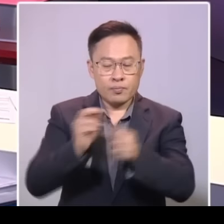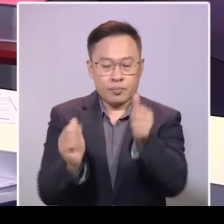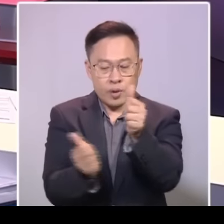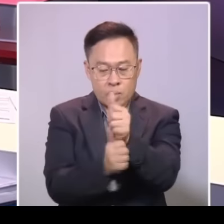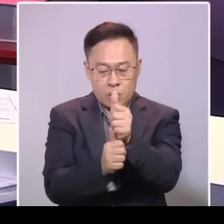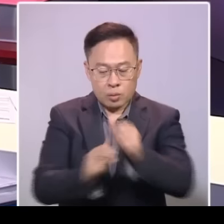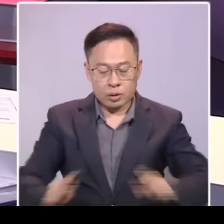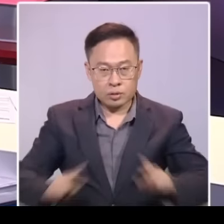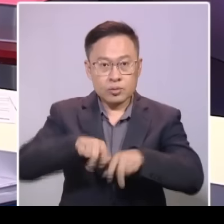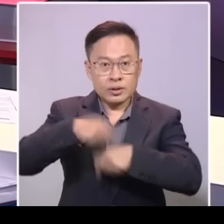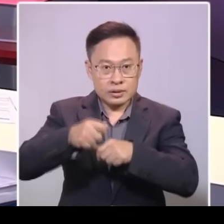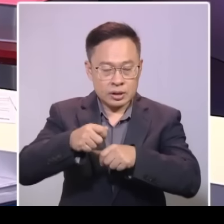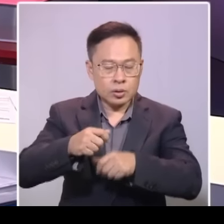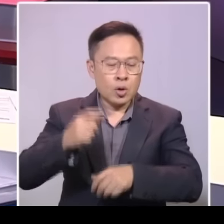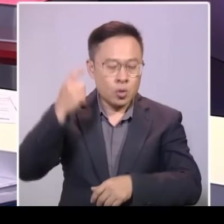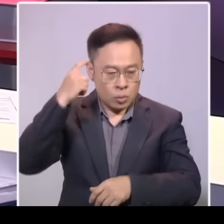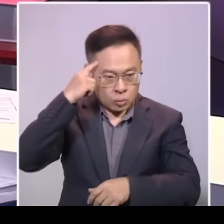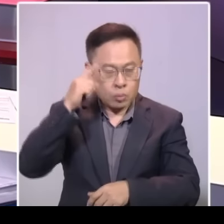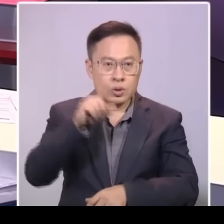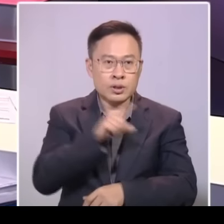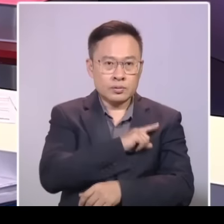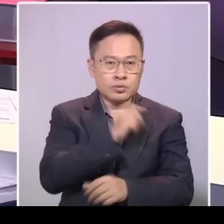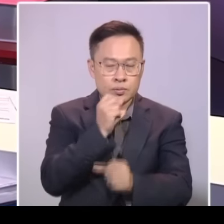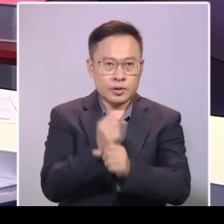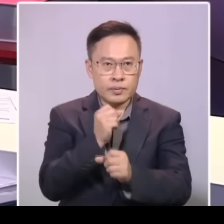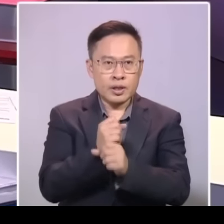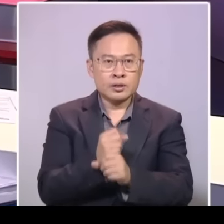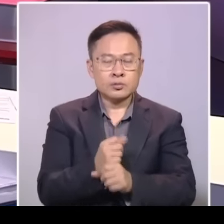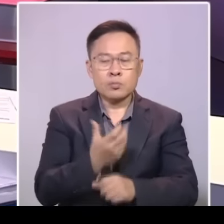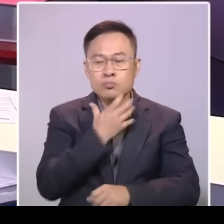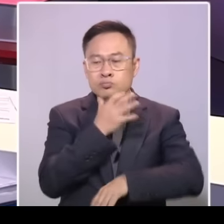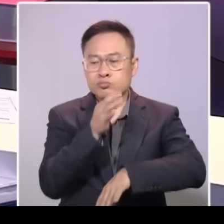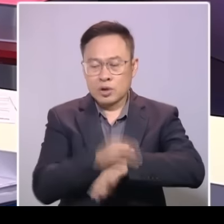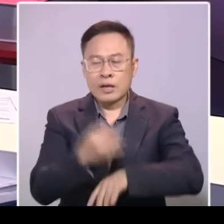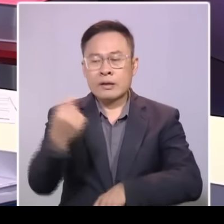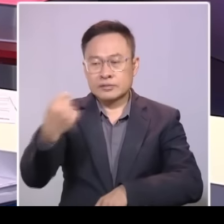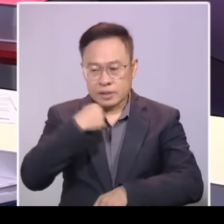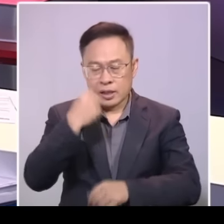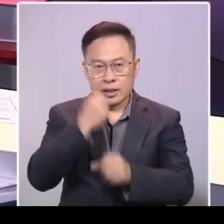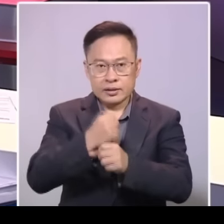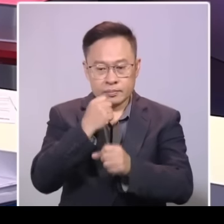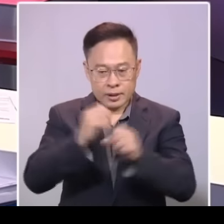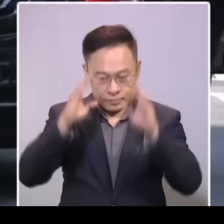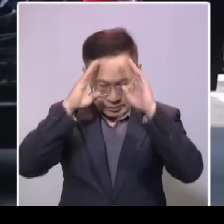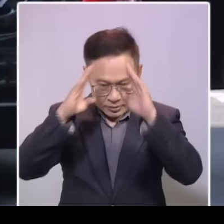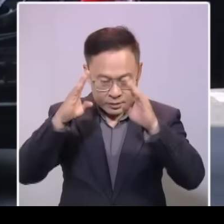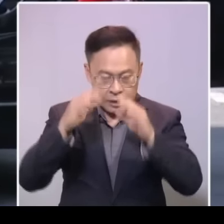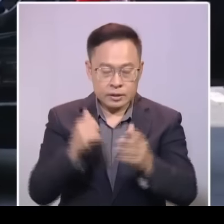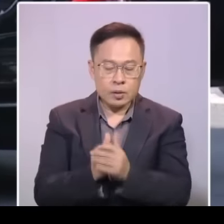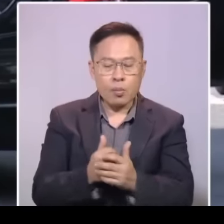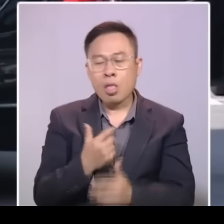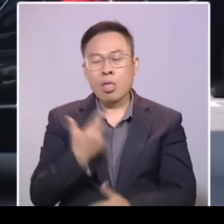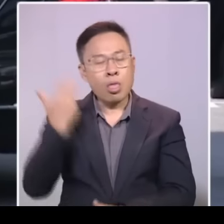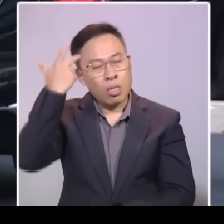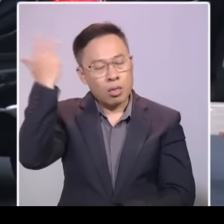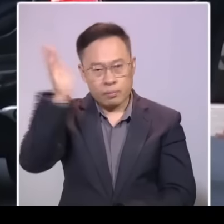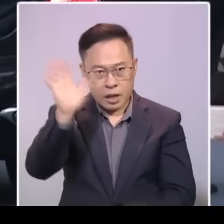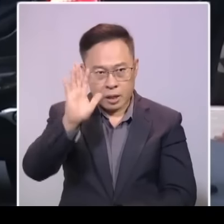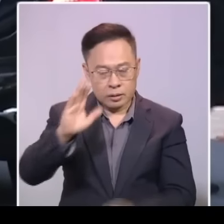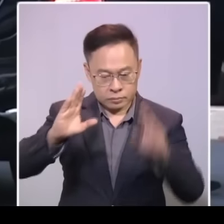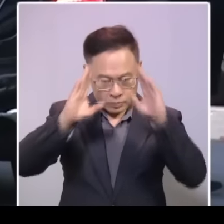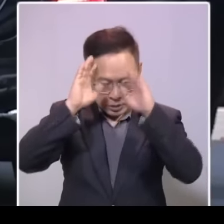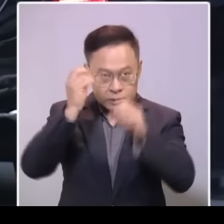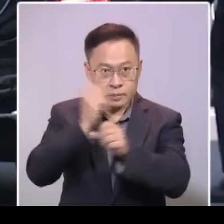ด้วยว่าพลเอกประวิตรบอกตัวเองให้ตั้งใจทำงานอย่าให้เสียชื่อนะคะไปดูความเคลื่อนไหวกันหน่อยวันนี้ค่ะนายเศรษฐ